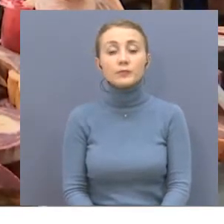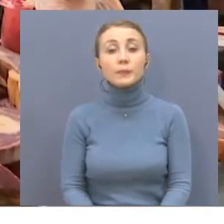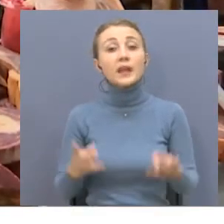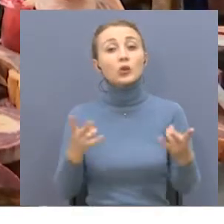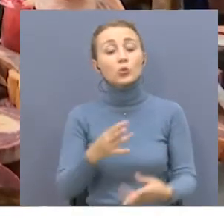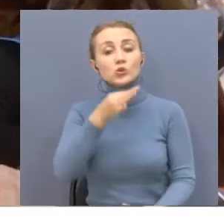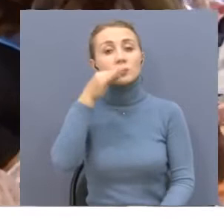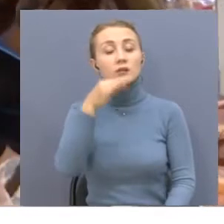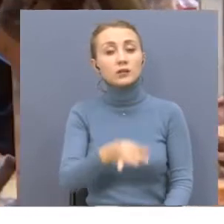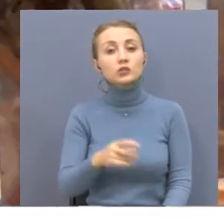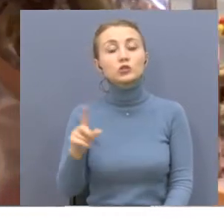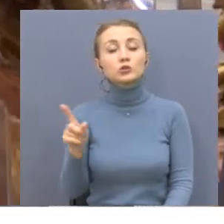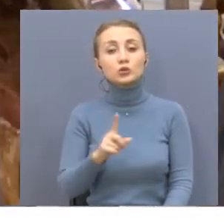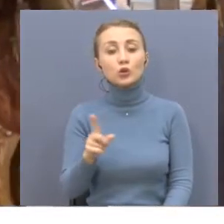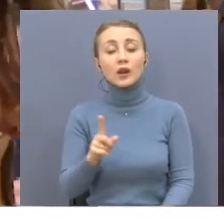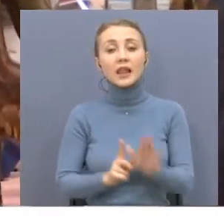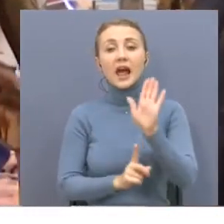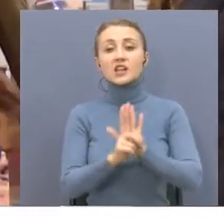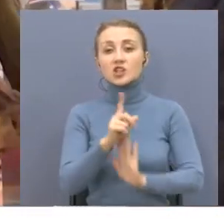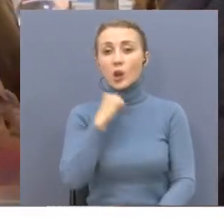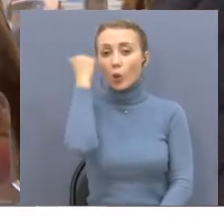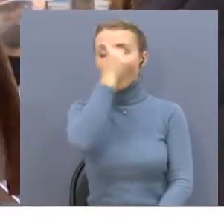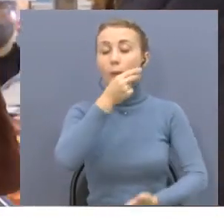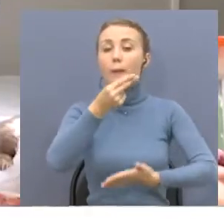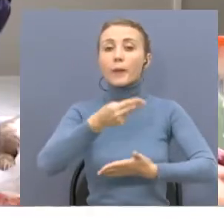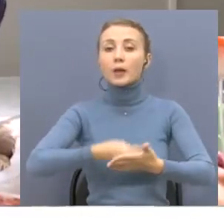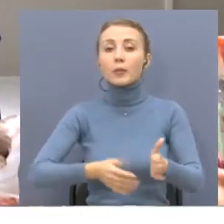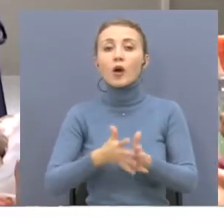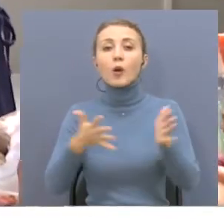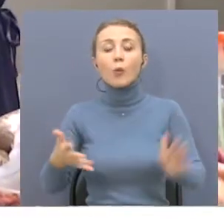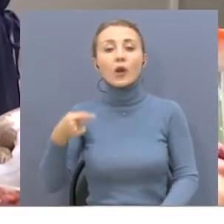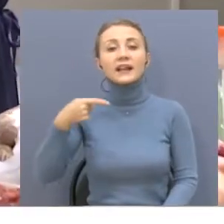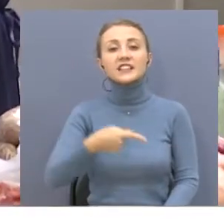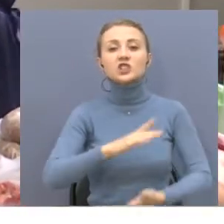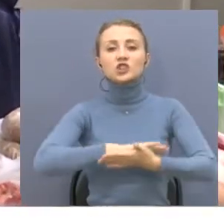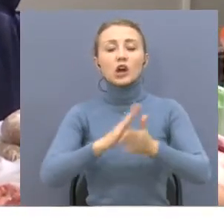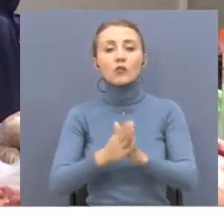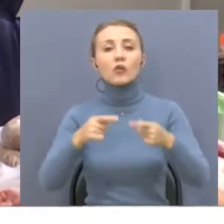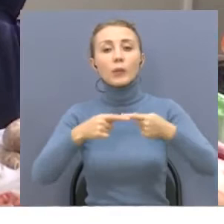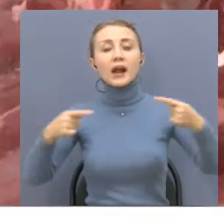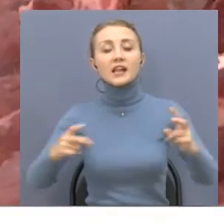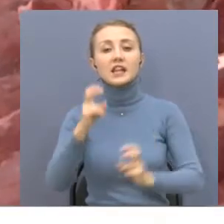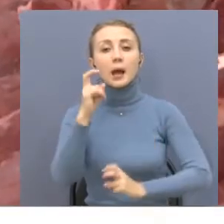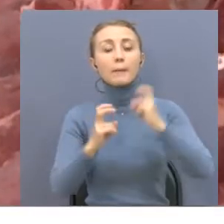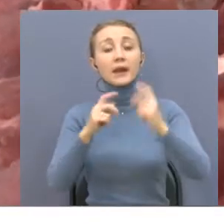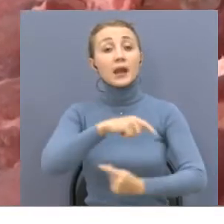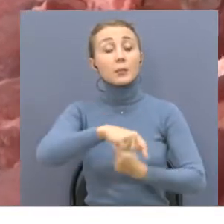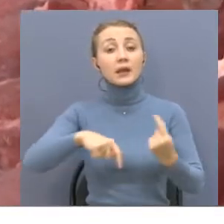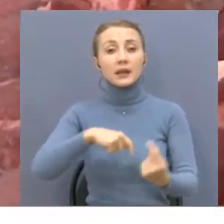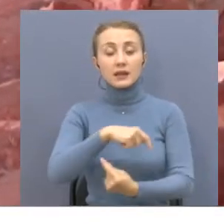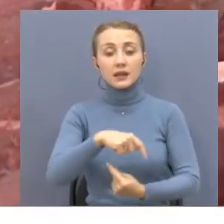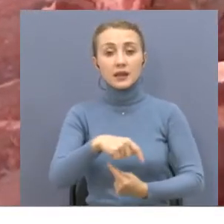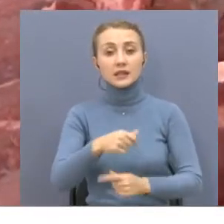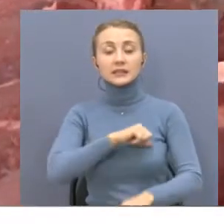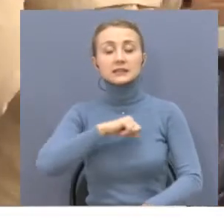бағаны тұрақтандыруға қатысты түрлі кәсіпорындармен 1000-нан астам меморандум жасалған. Оған сәйкес баға қалыпты деңгейде. Тек соңғы уақытта орын алған құс